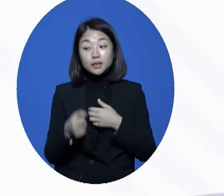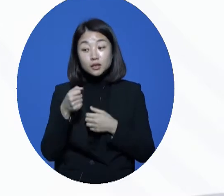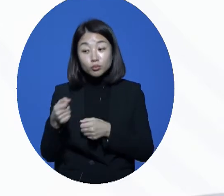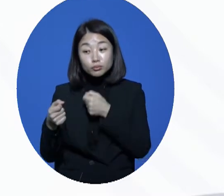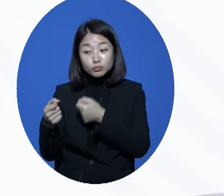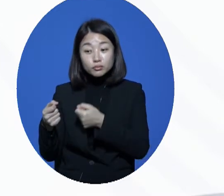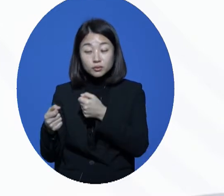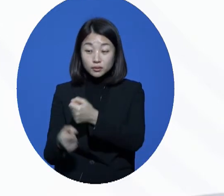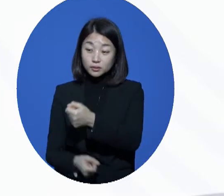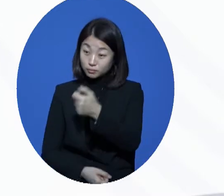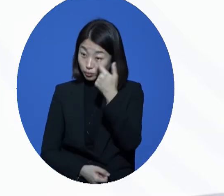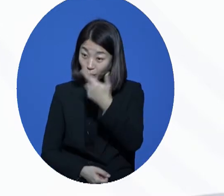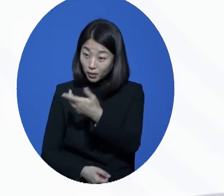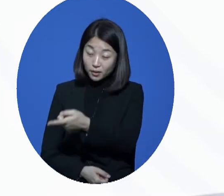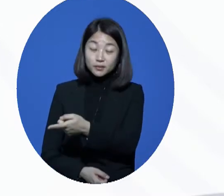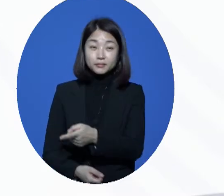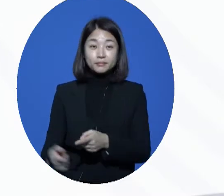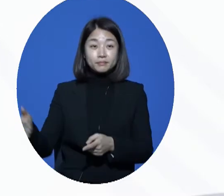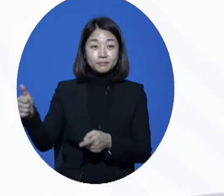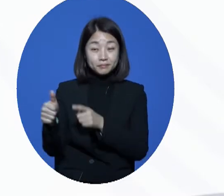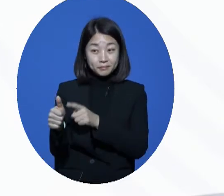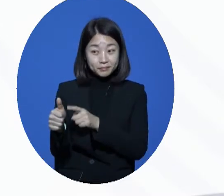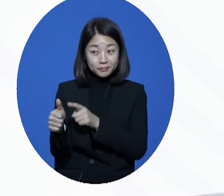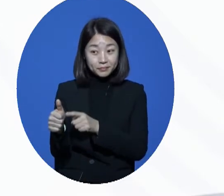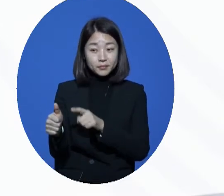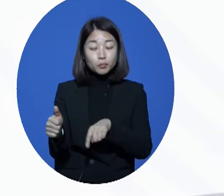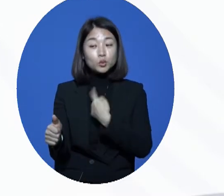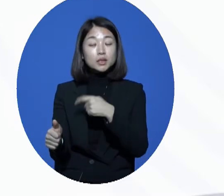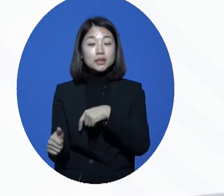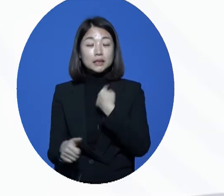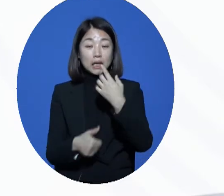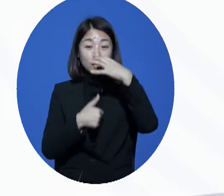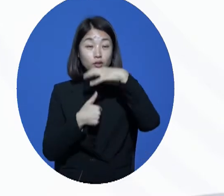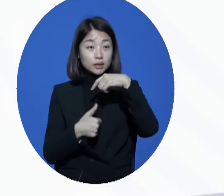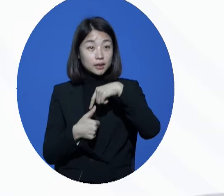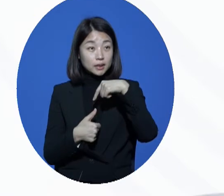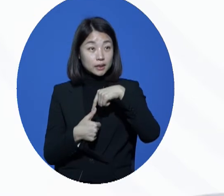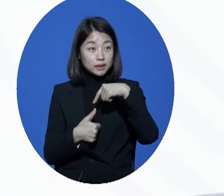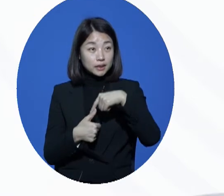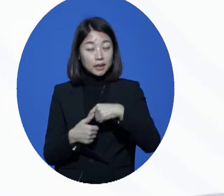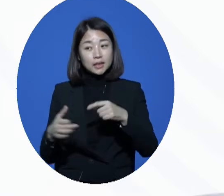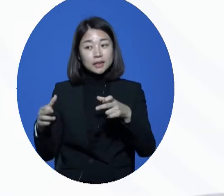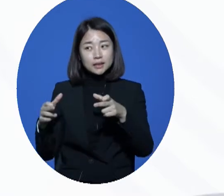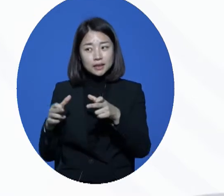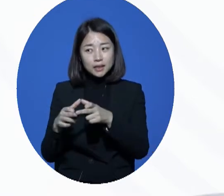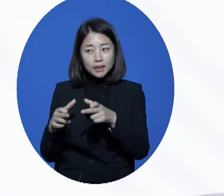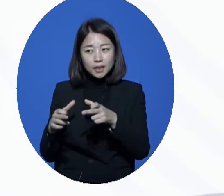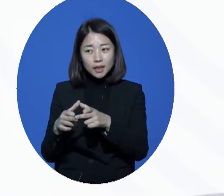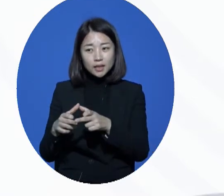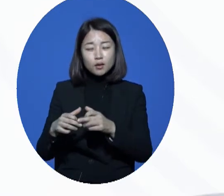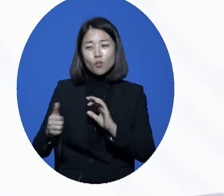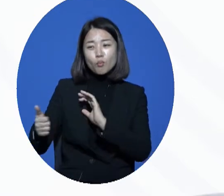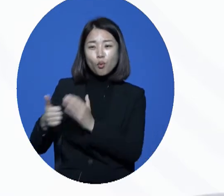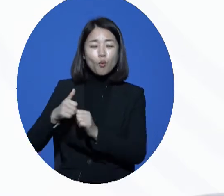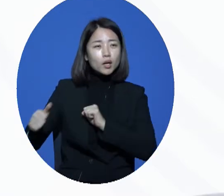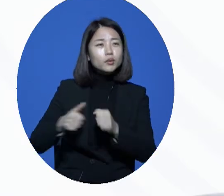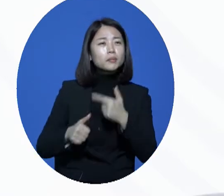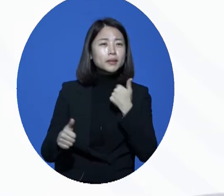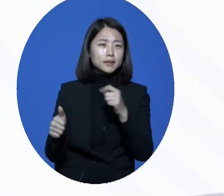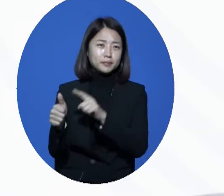인터뷰를 하면서 이 사람이 겪은 자가격리는 이 장애인 운동가였기 때문에 그동안